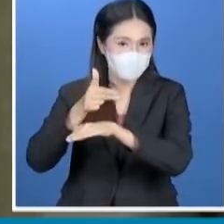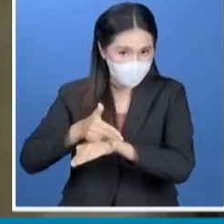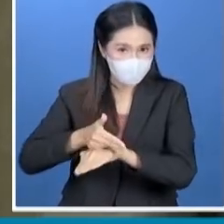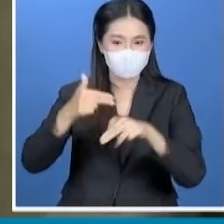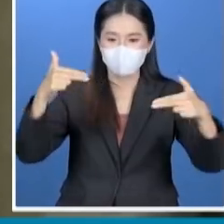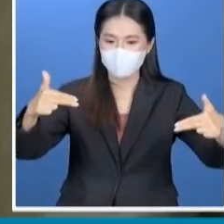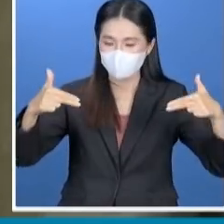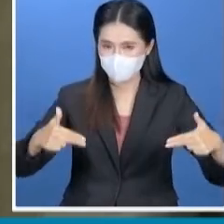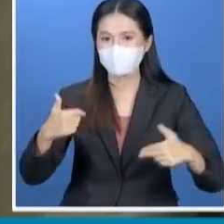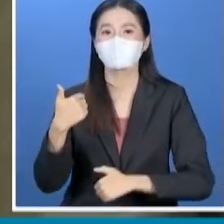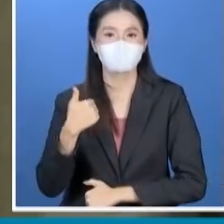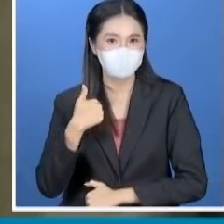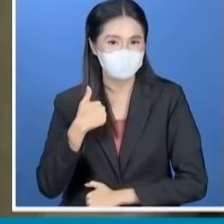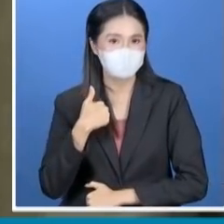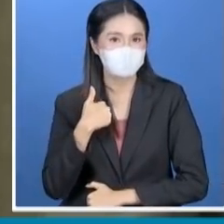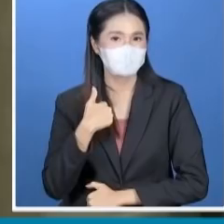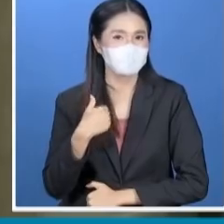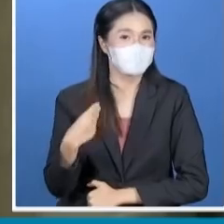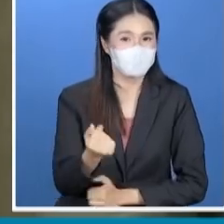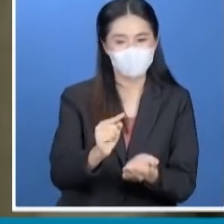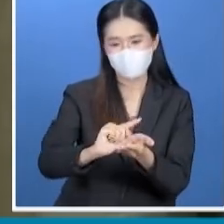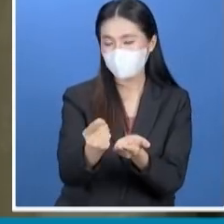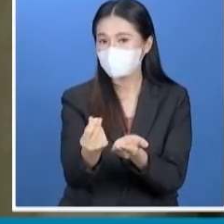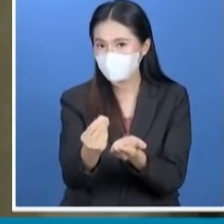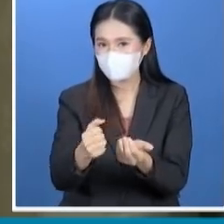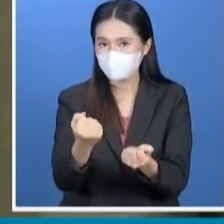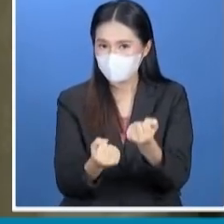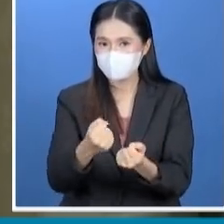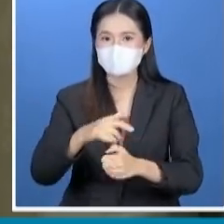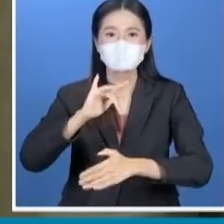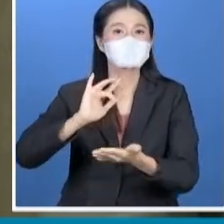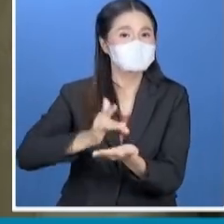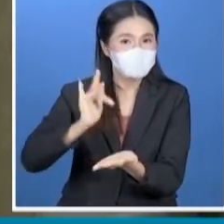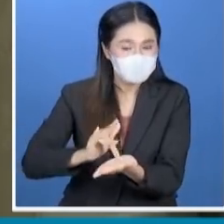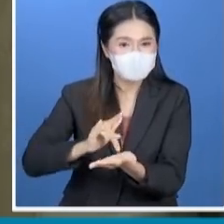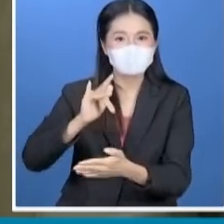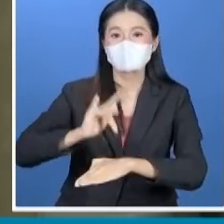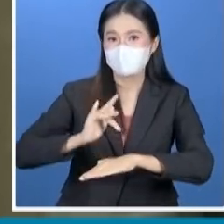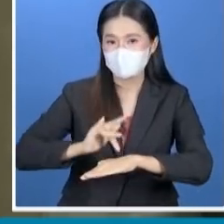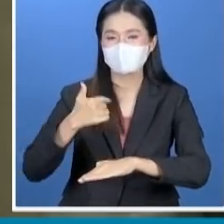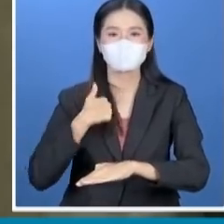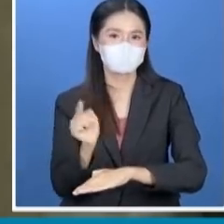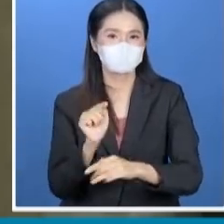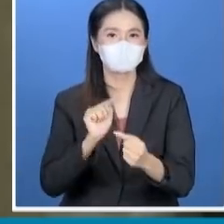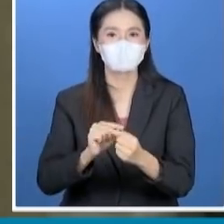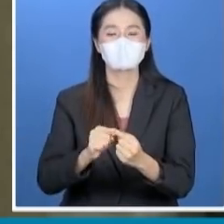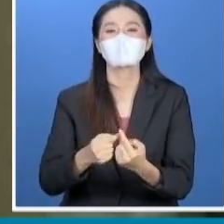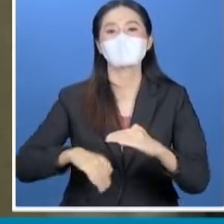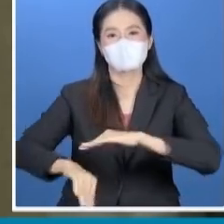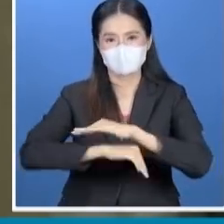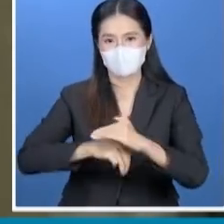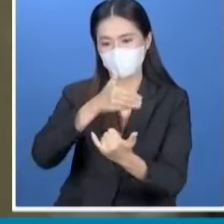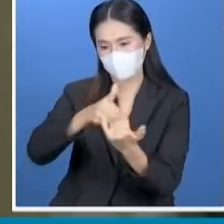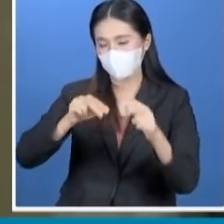CCTV นะครับความเร็วเรือระบบ GPS ต่างๆรวมทั้งหลักฐานทางนิติวิทยาศ